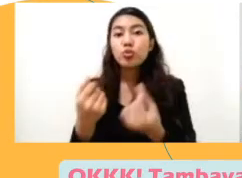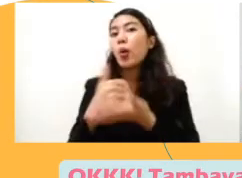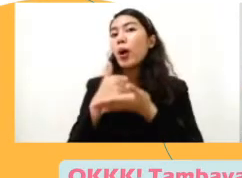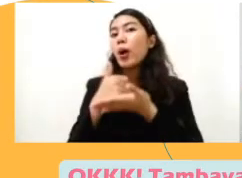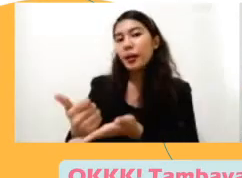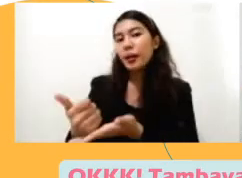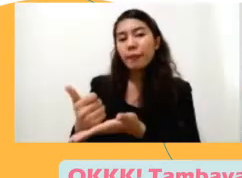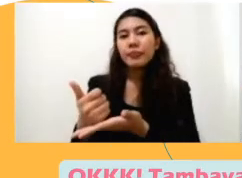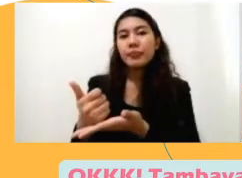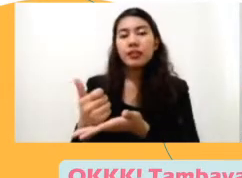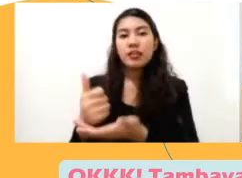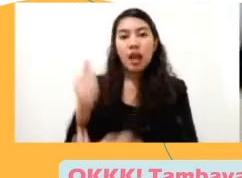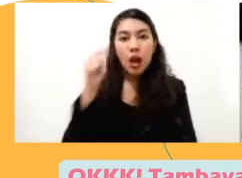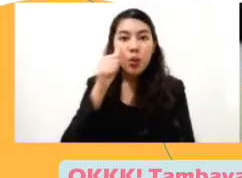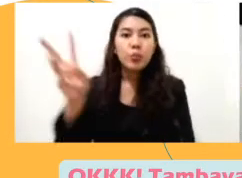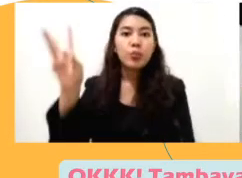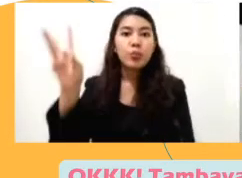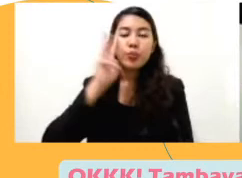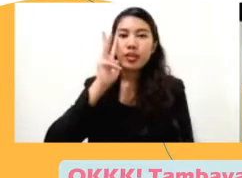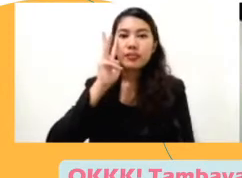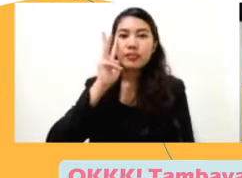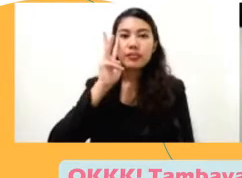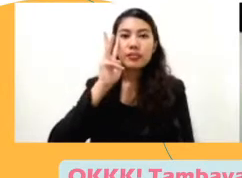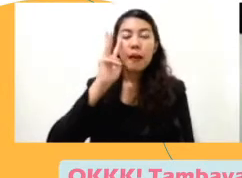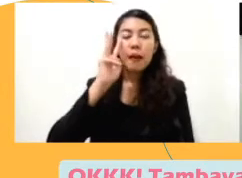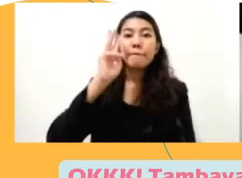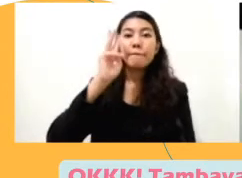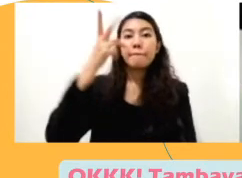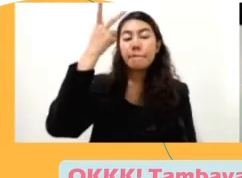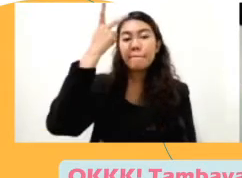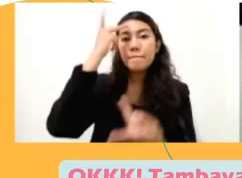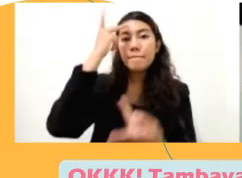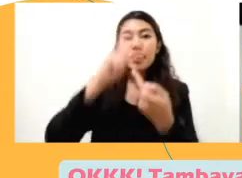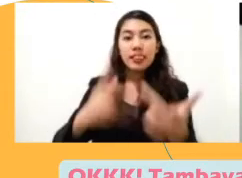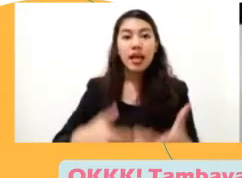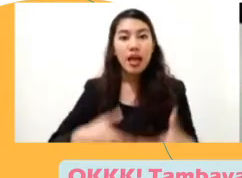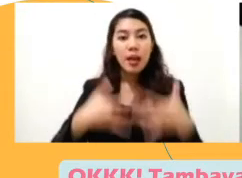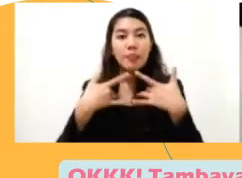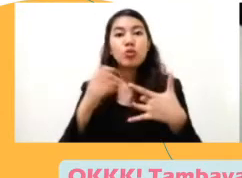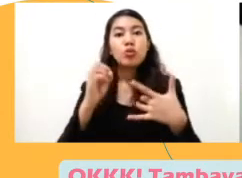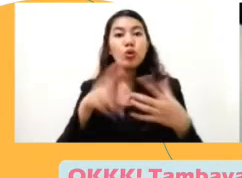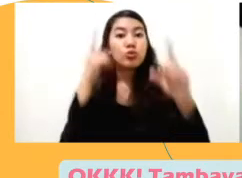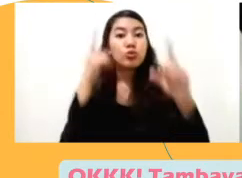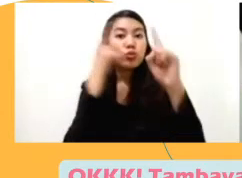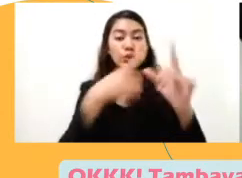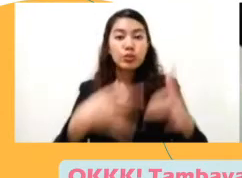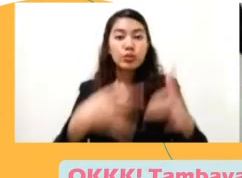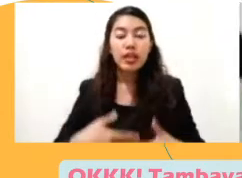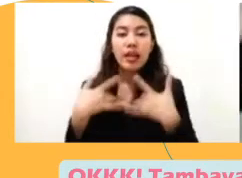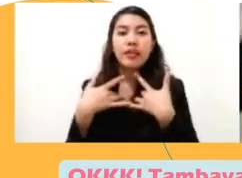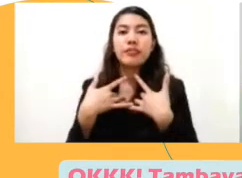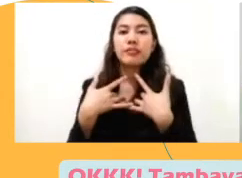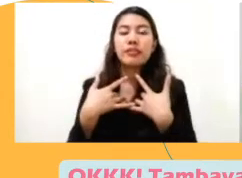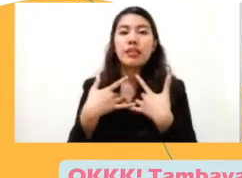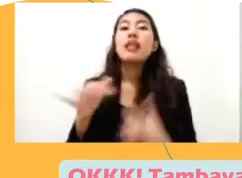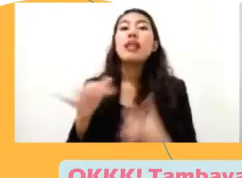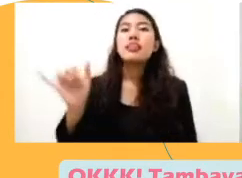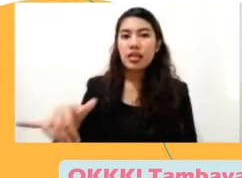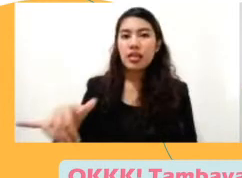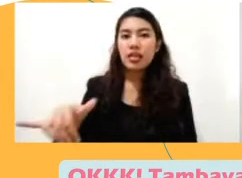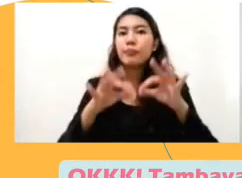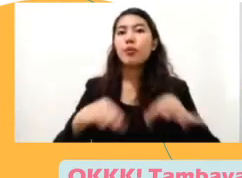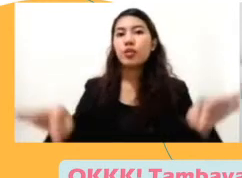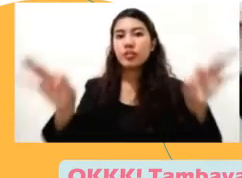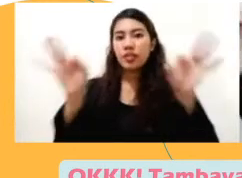inaalam nila yung kanilang mga purpose or yung mga kanilang mithiin, no? At ibinabahagi nila to